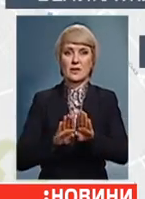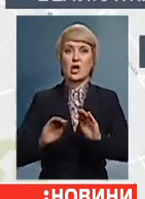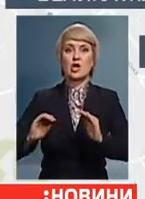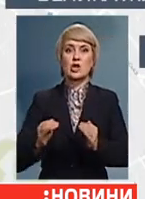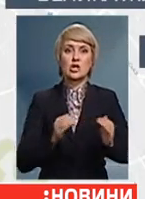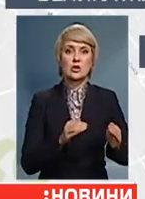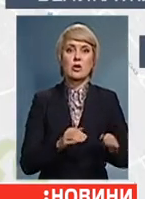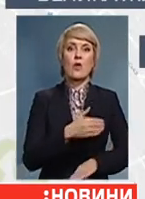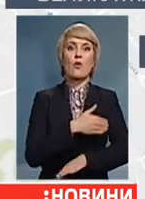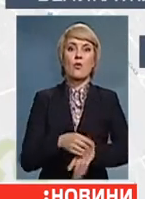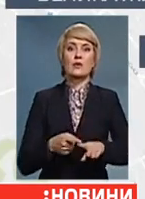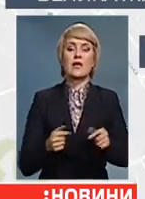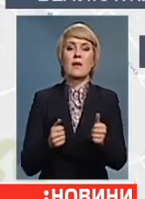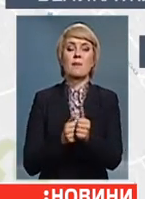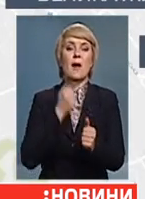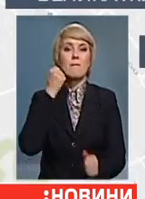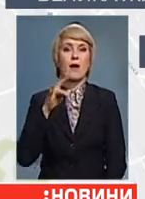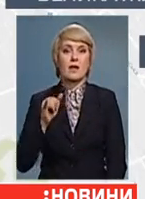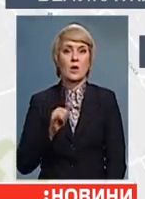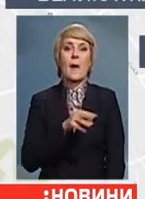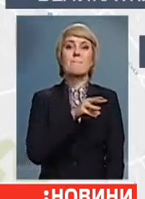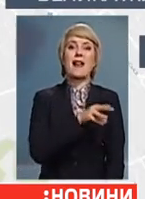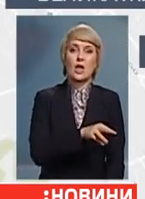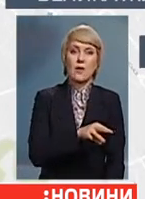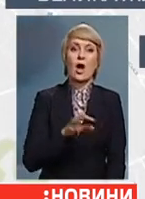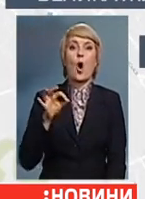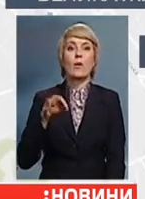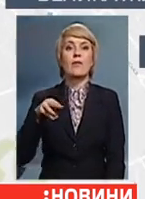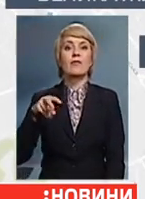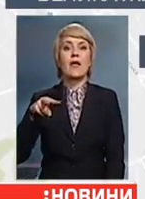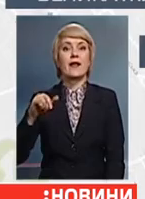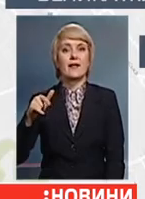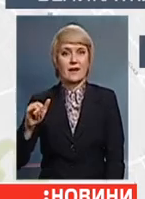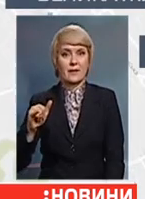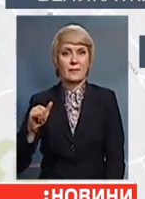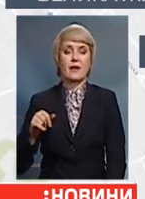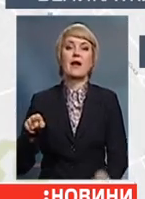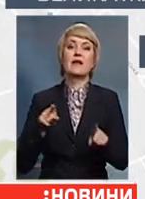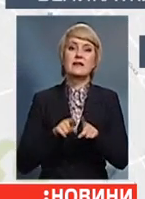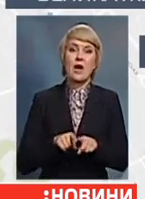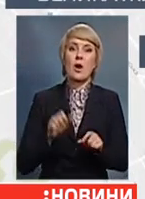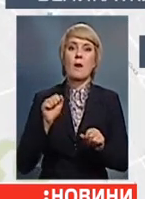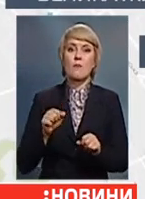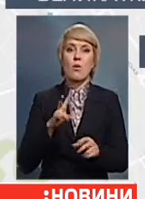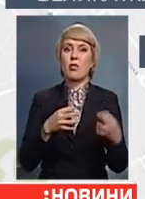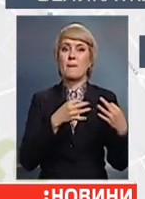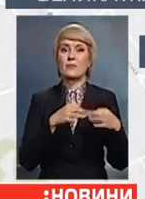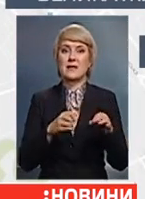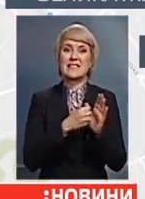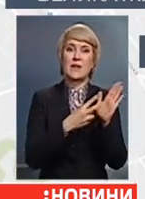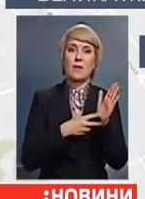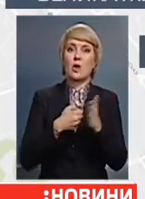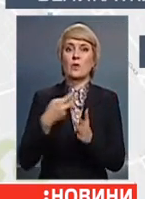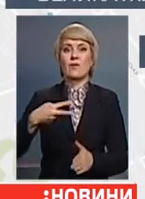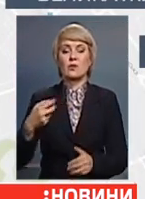що межують із Бабиним Яром, Мельникова та Олени Теліги. Також патрульні з 17 до 22 можуть завертати водіїв перед Дніпровським